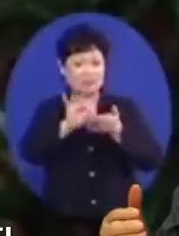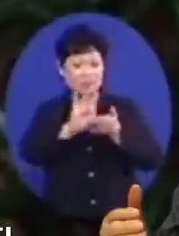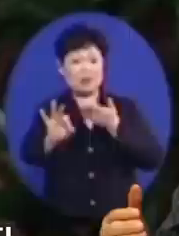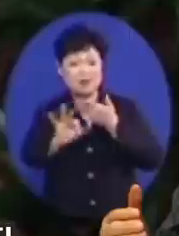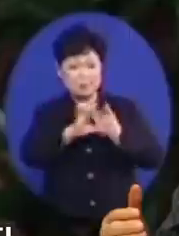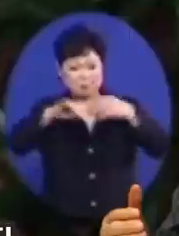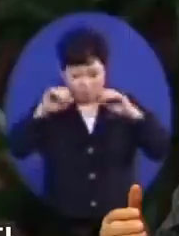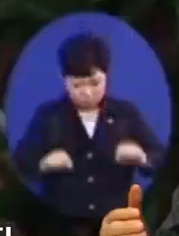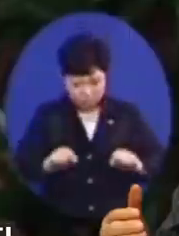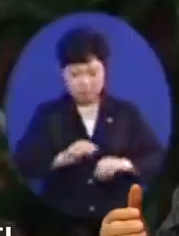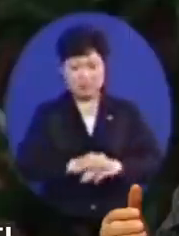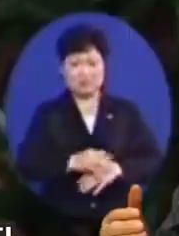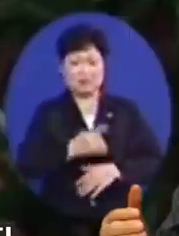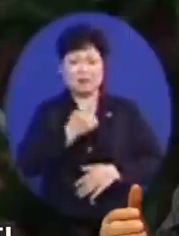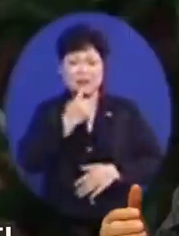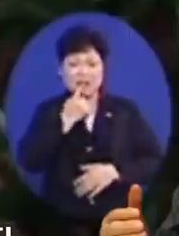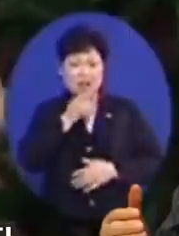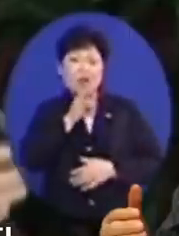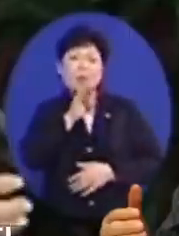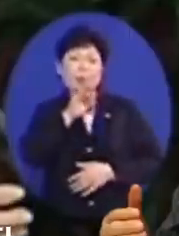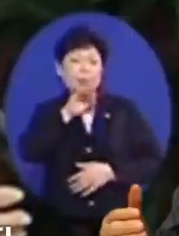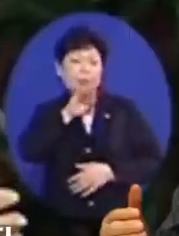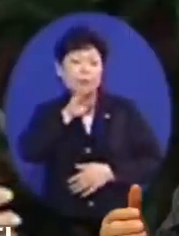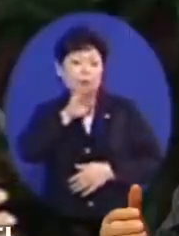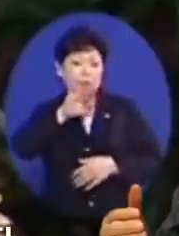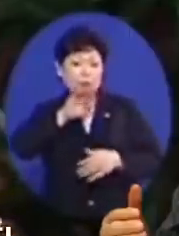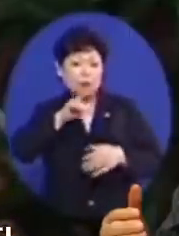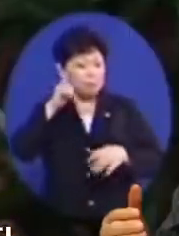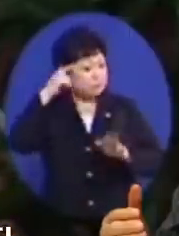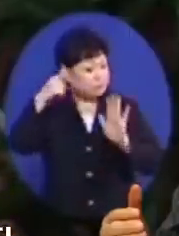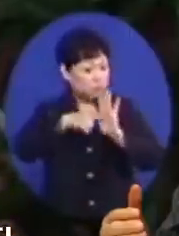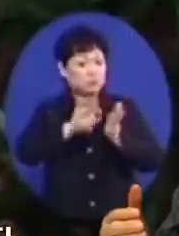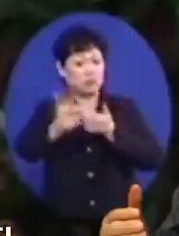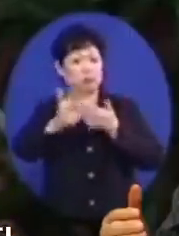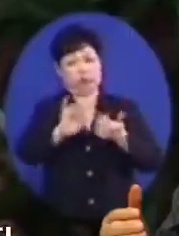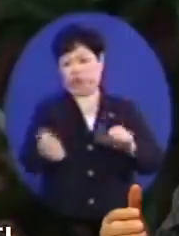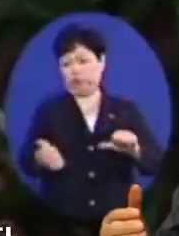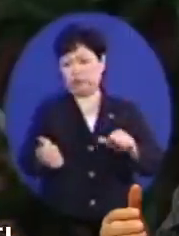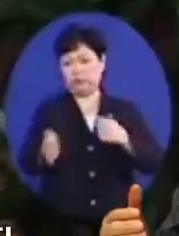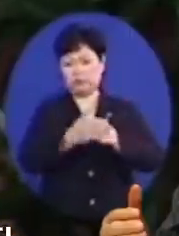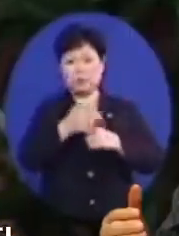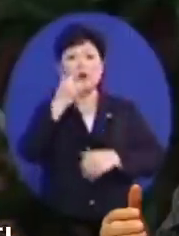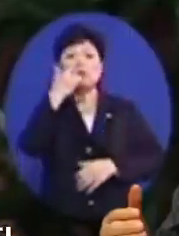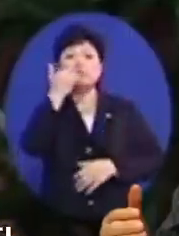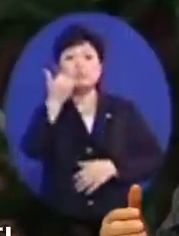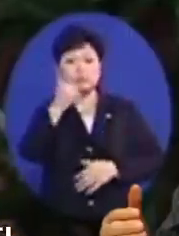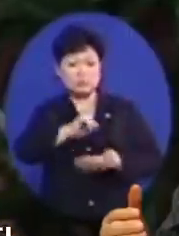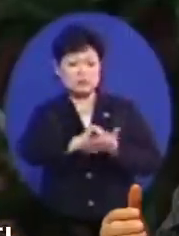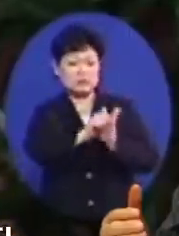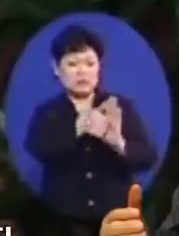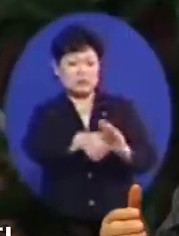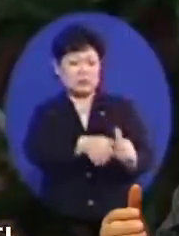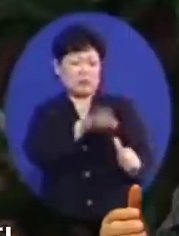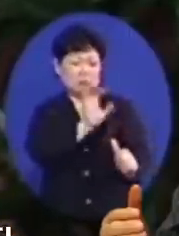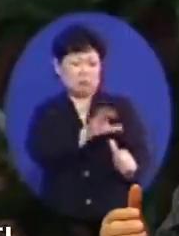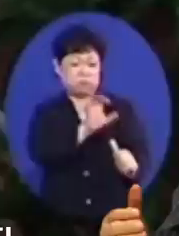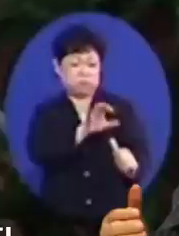살고 혀를 부정적으로 사용하면 죽습니다. 그러므로 부모가 자식들에게 꾸중을 할